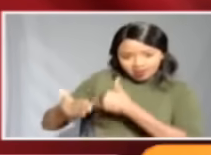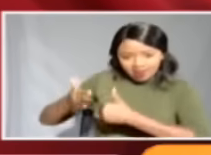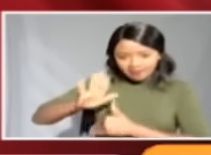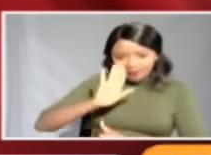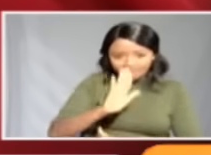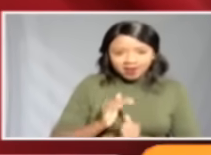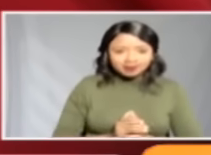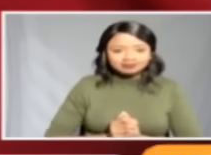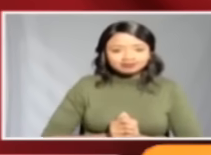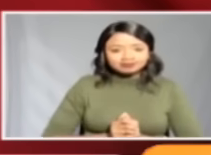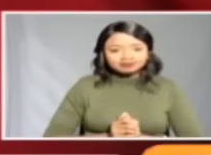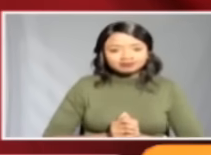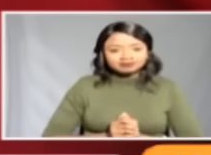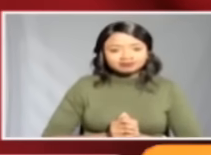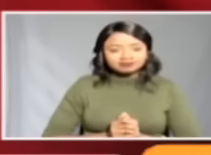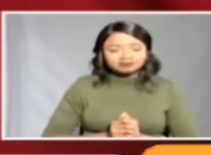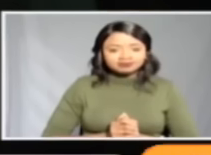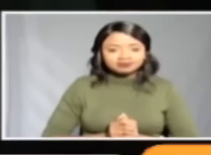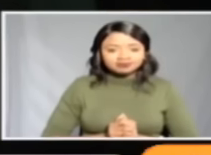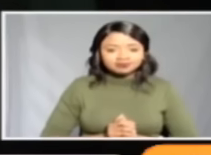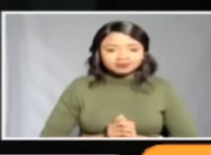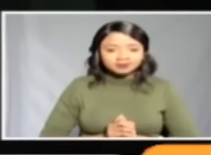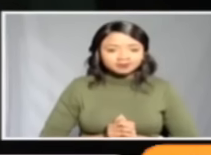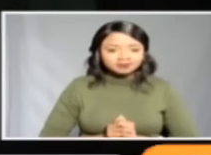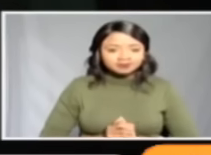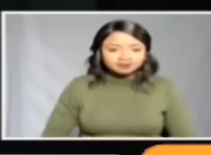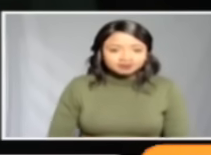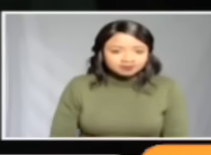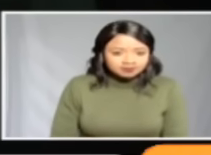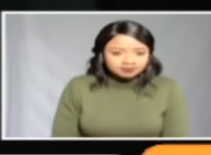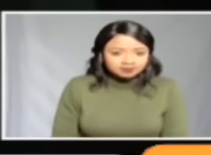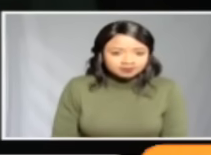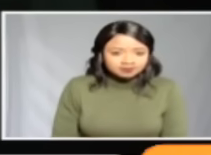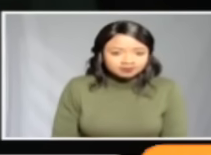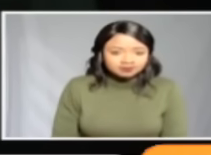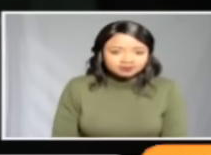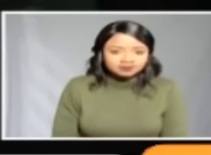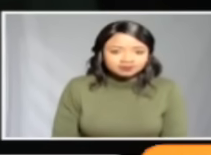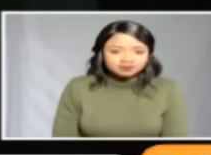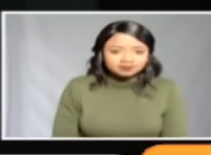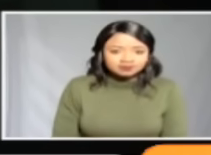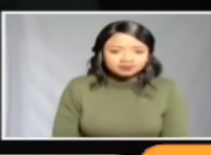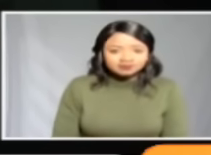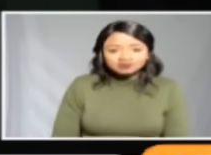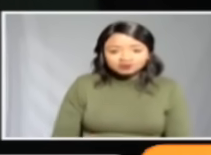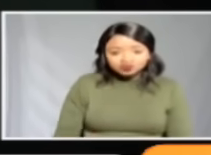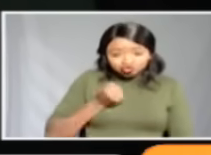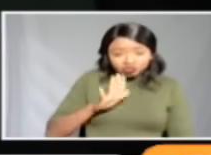majukumu kanisani. Aliigiwa na uoga, ni ile anakaa